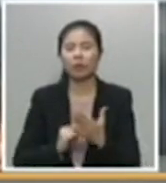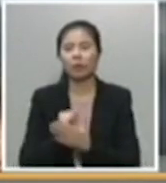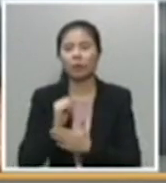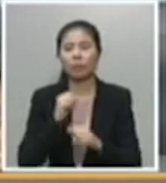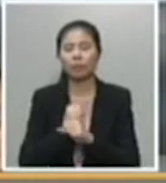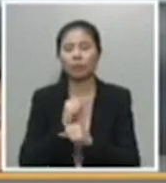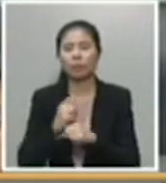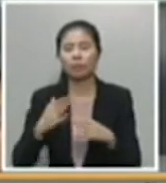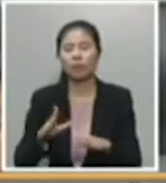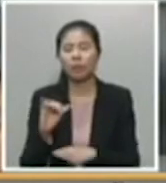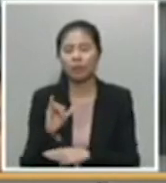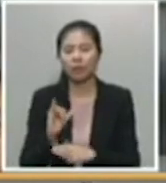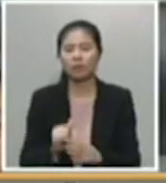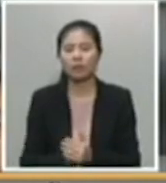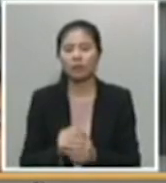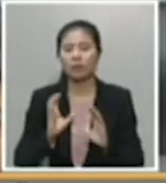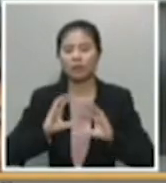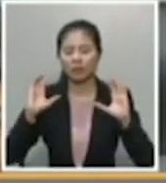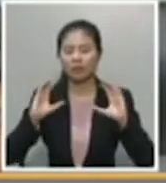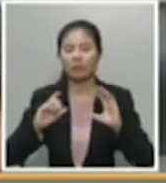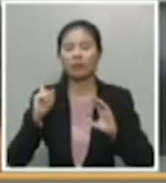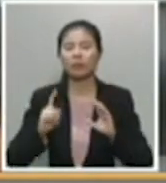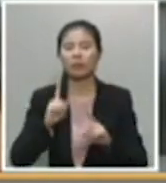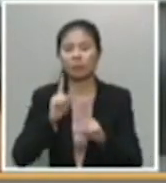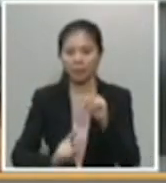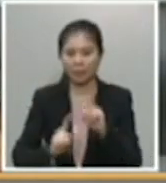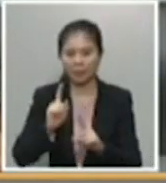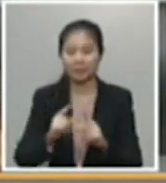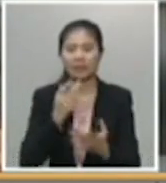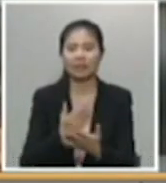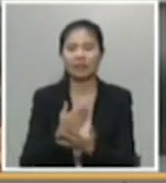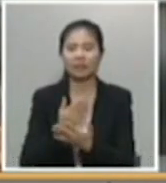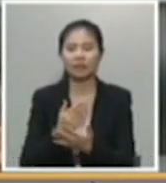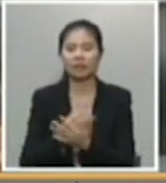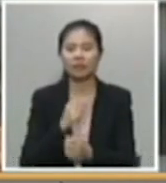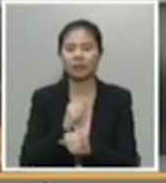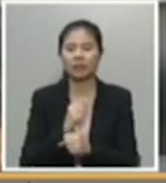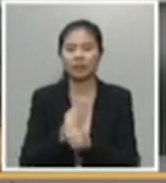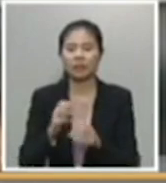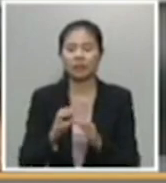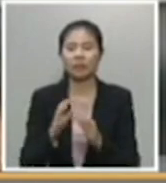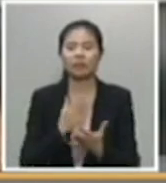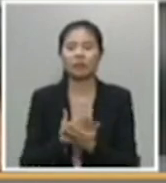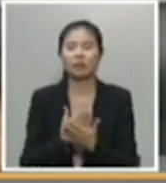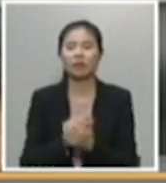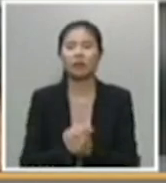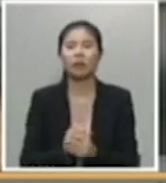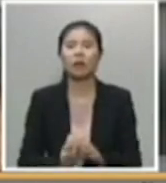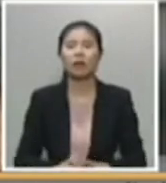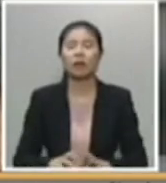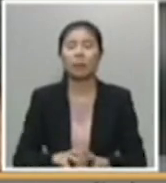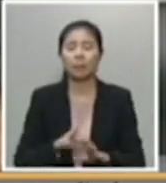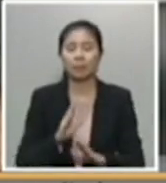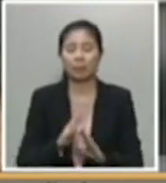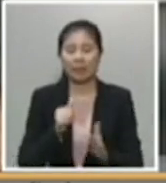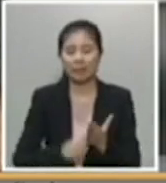แล้วหรือยังนะครับและรัฐบาลเนี่ยก็ได้ประเมินรายได้ที่จะได้จากภาษีใหม่นี้เนี่ยอยู่เพียงแค่ประมาณ 40,000 ล้านบ